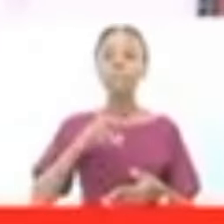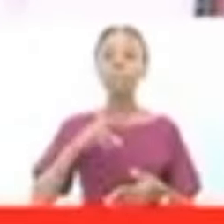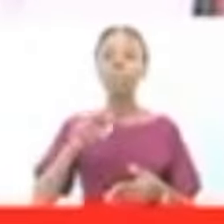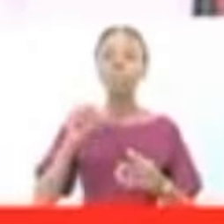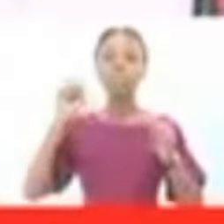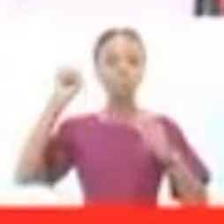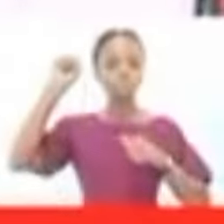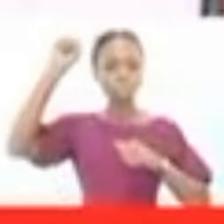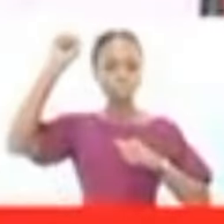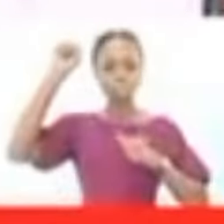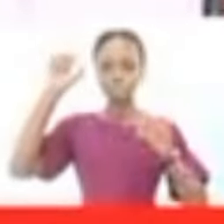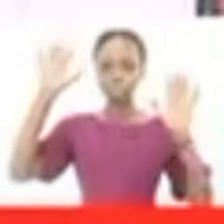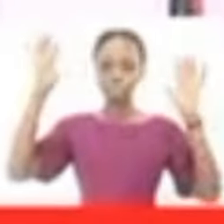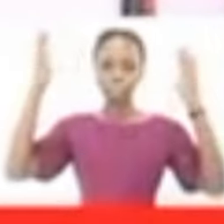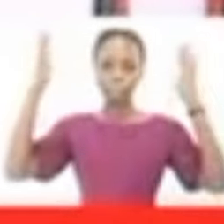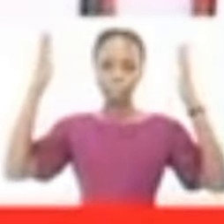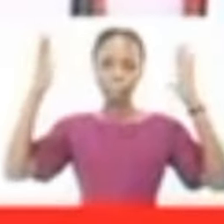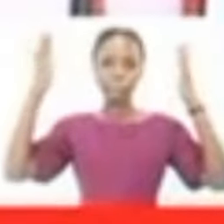they are not political.